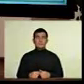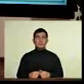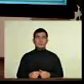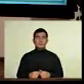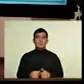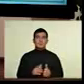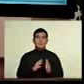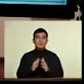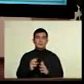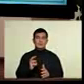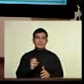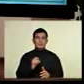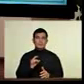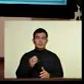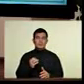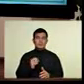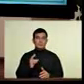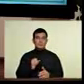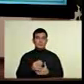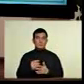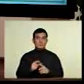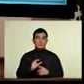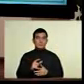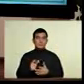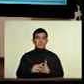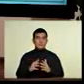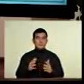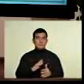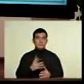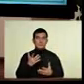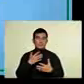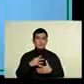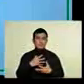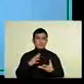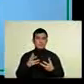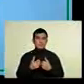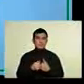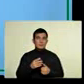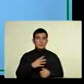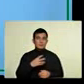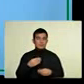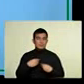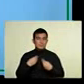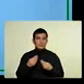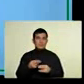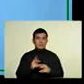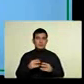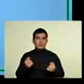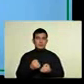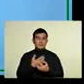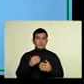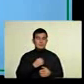Детство Маршака. Послушайте небольшое стихотворение. «Все мне детство дарило, чем богат этот свет,